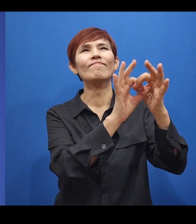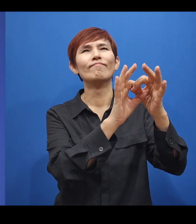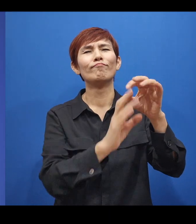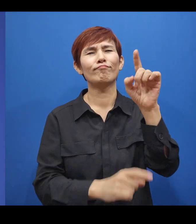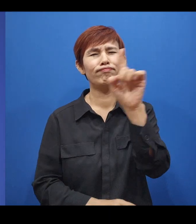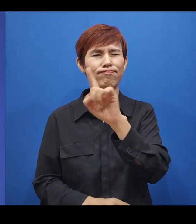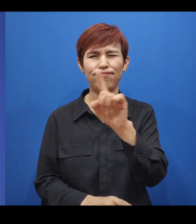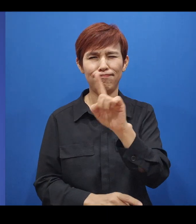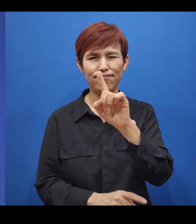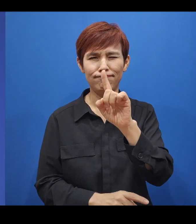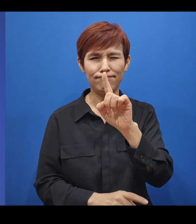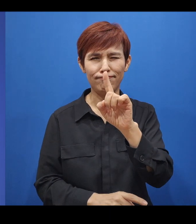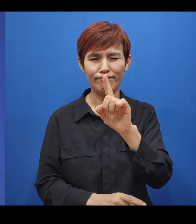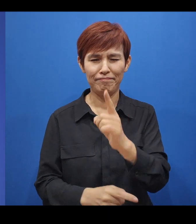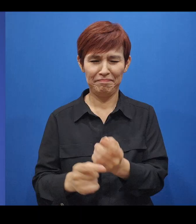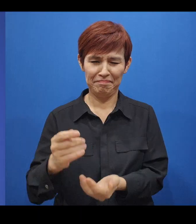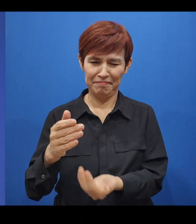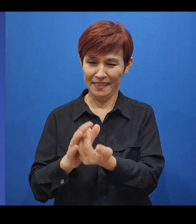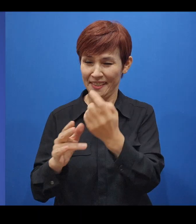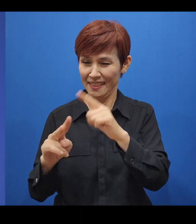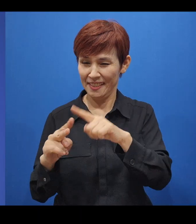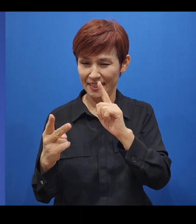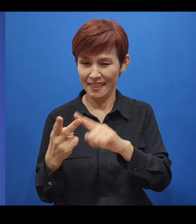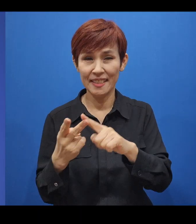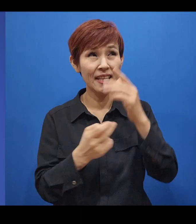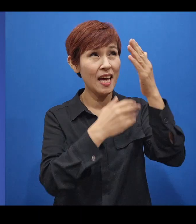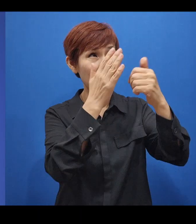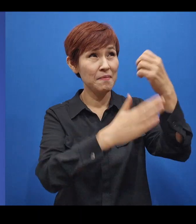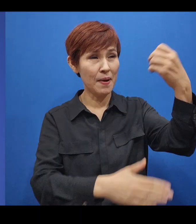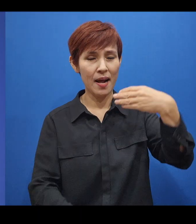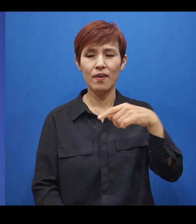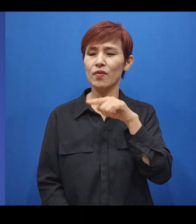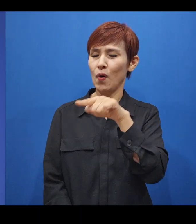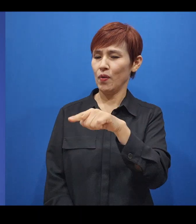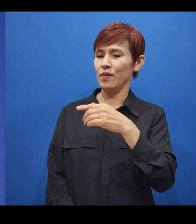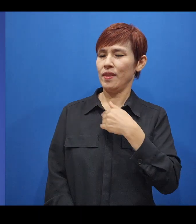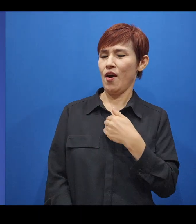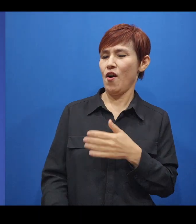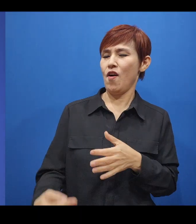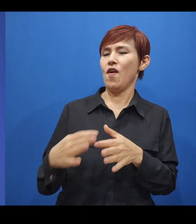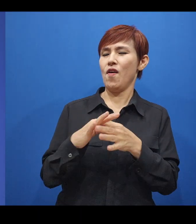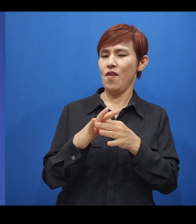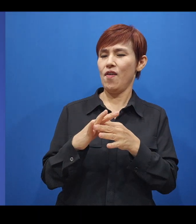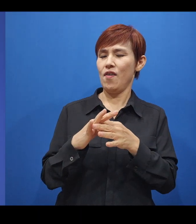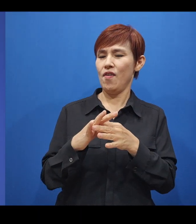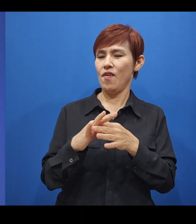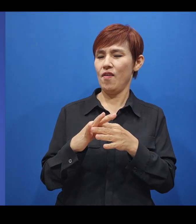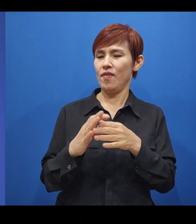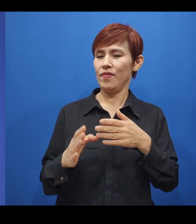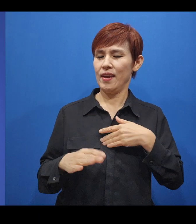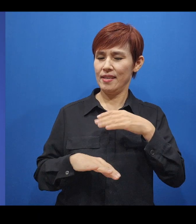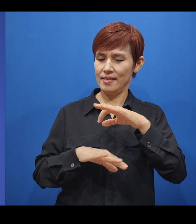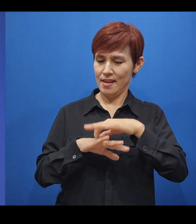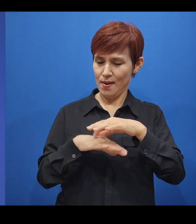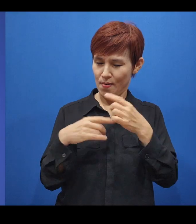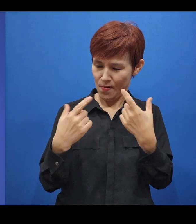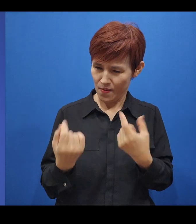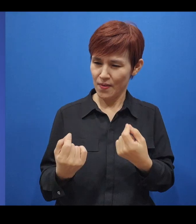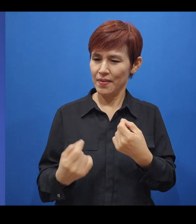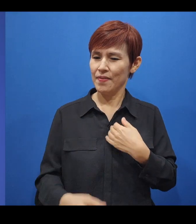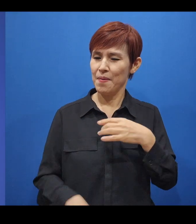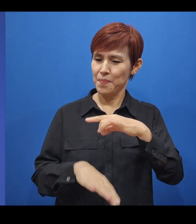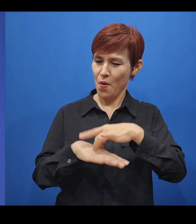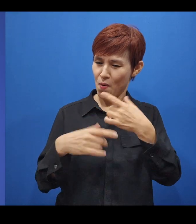어떤 일이 있어도 하나님은 나보고 너는 내 뼈 중에 뼈요, 너는 내 살 중에 살이다.